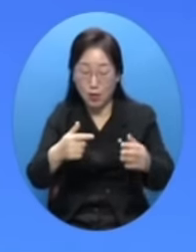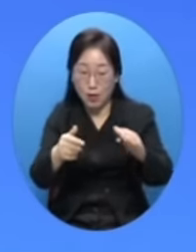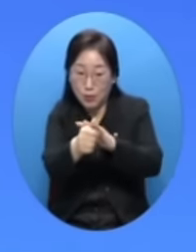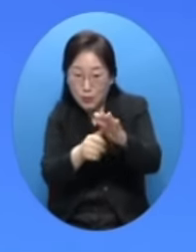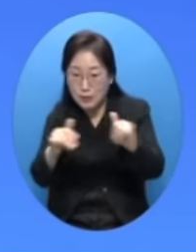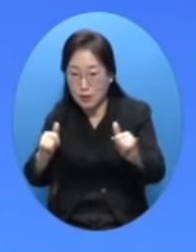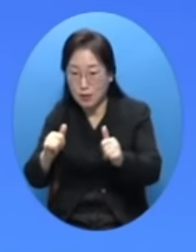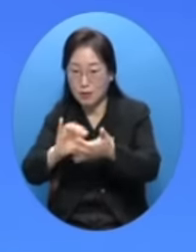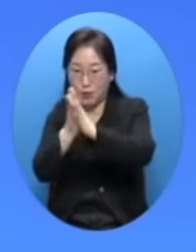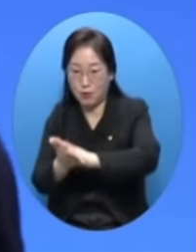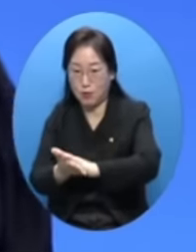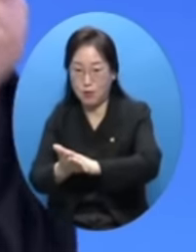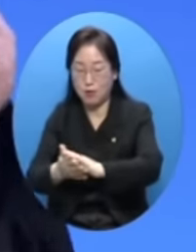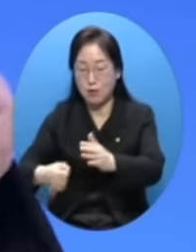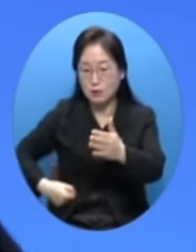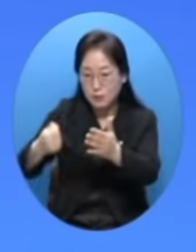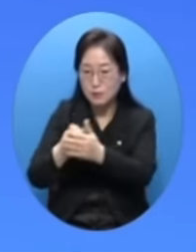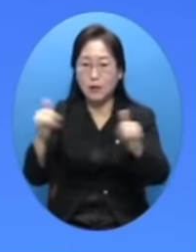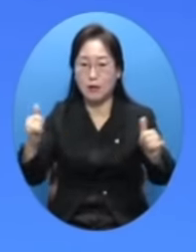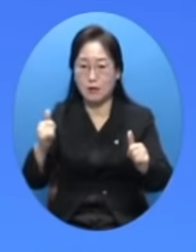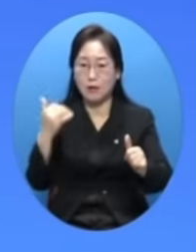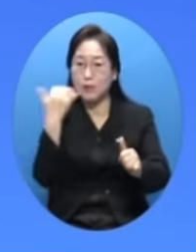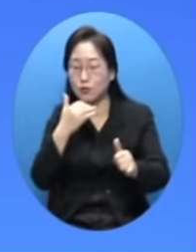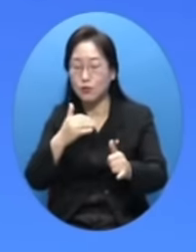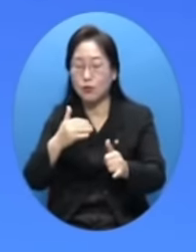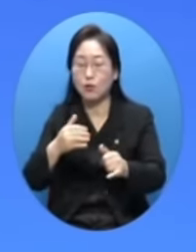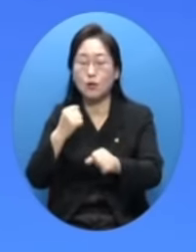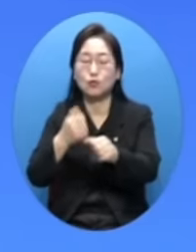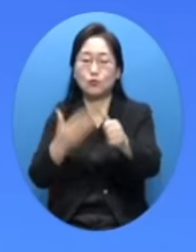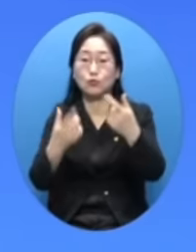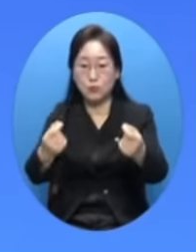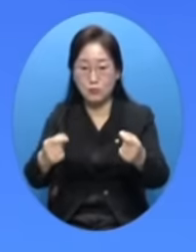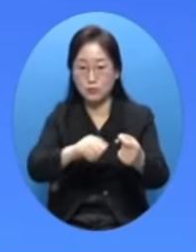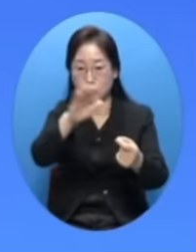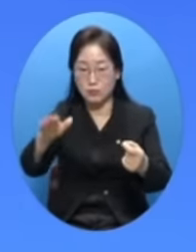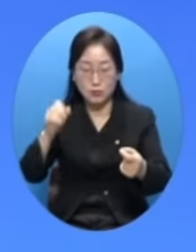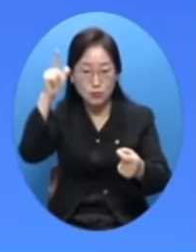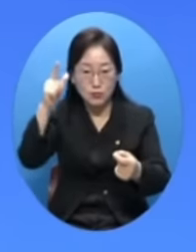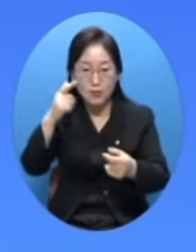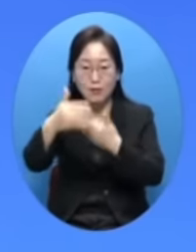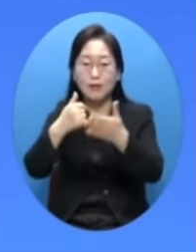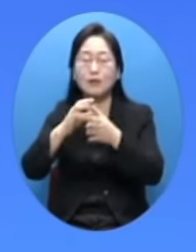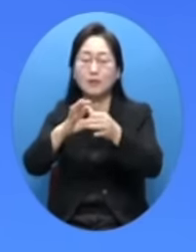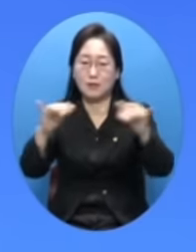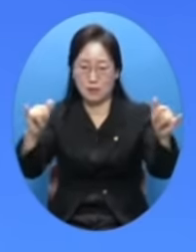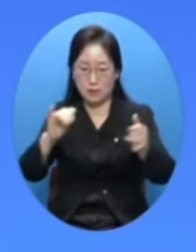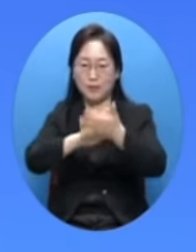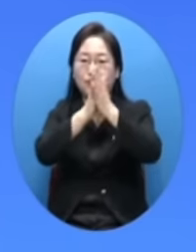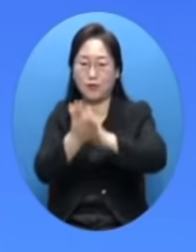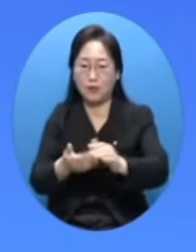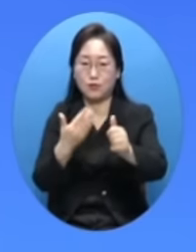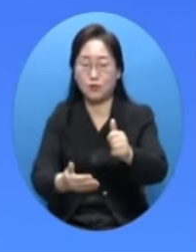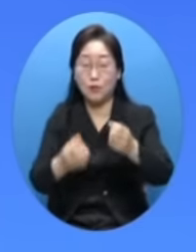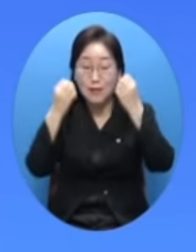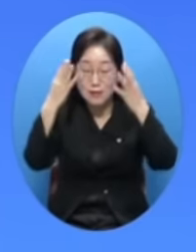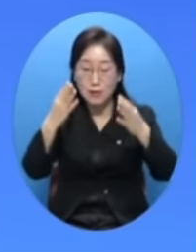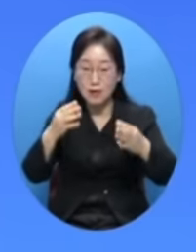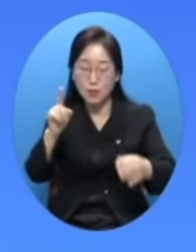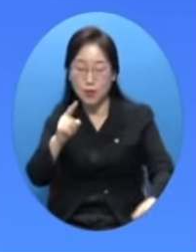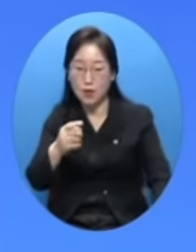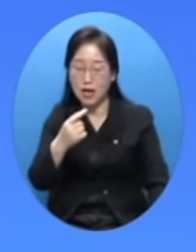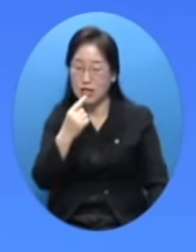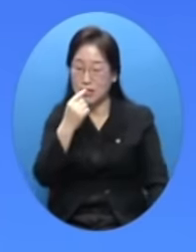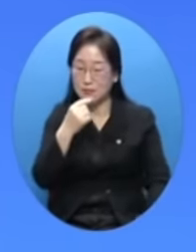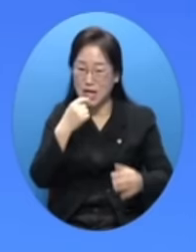버러지 같은 존재에서 위대 하나님 사람으로 우리를 바꿔 주시는 것입니다 여기 새 타자 기계같이 우리를 바꿔